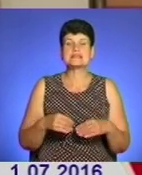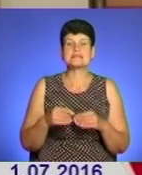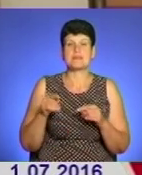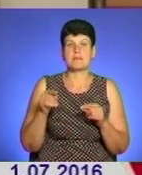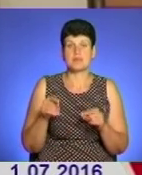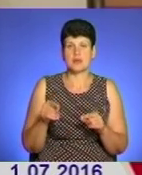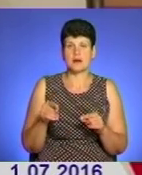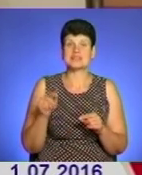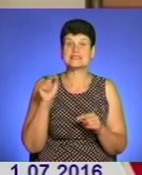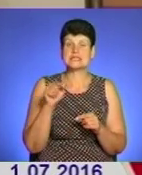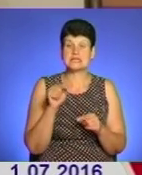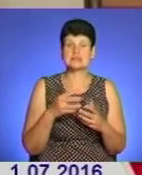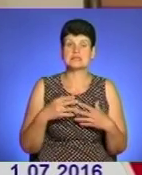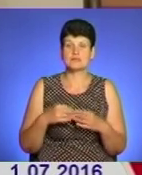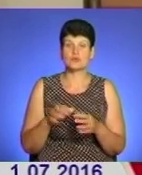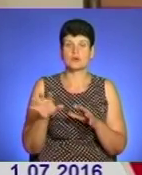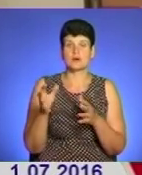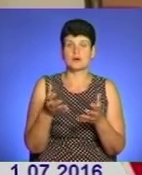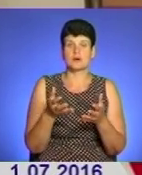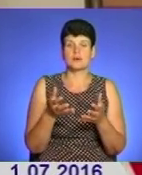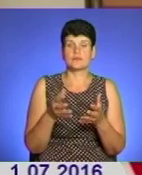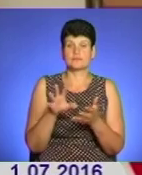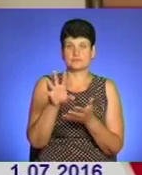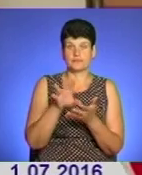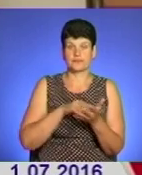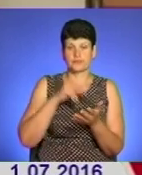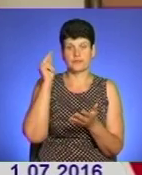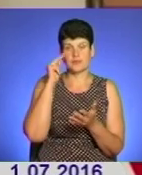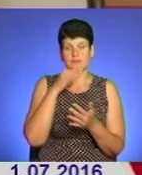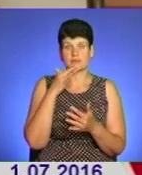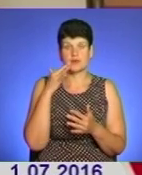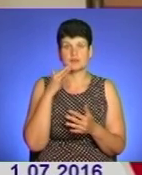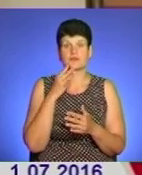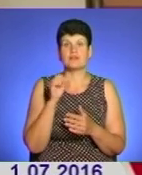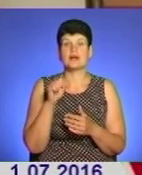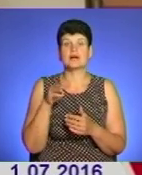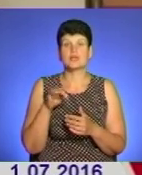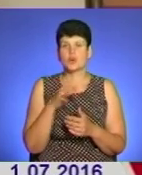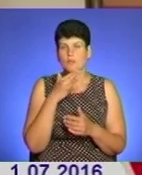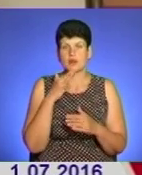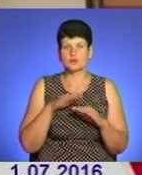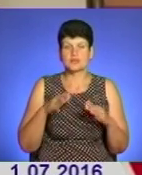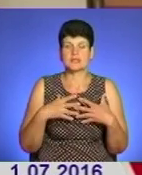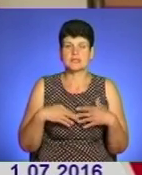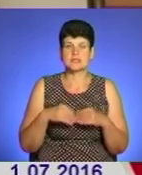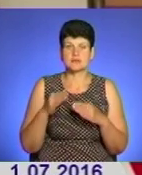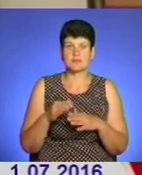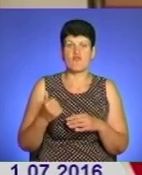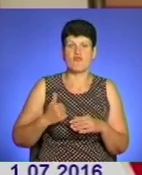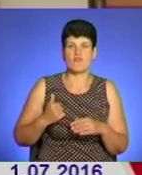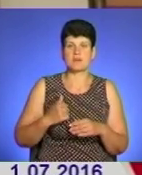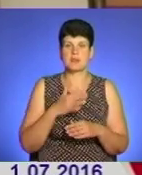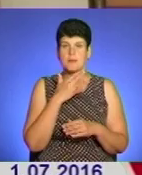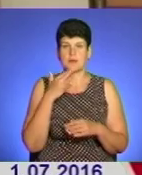А з такої сім'ї беруть багато. В АТО від багатодітних сімей йдуть, в армію служити